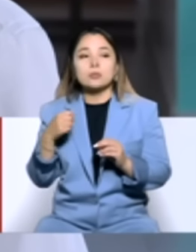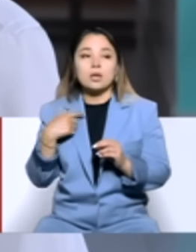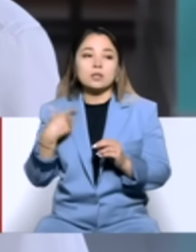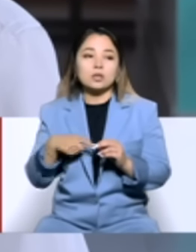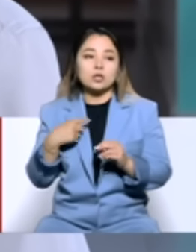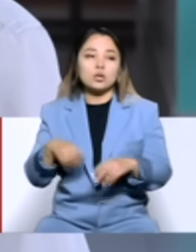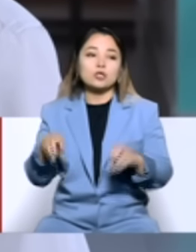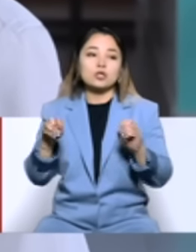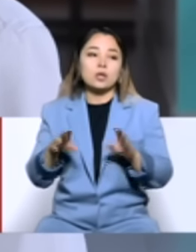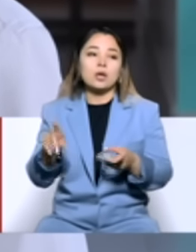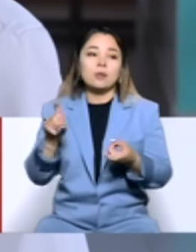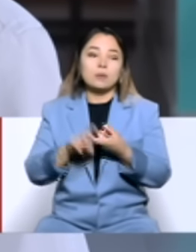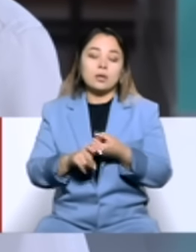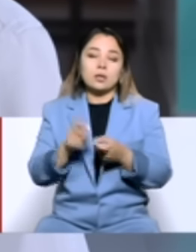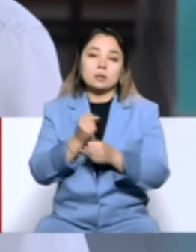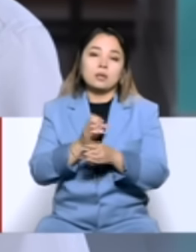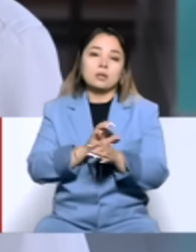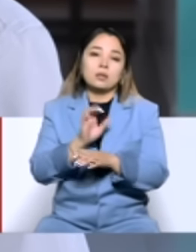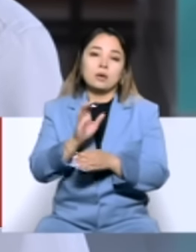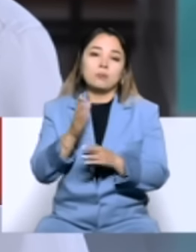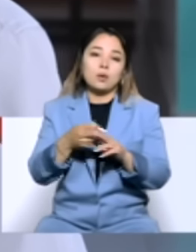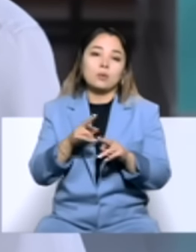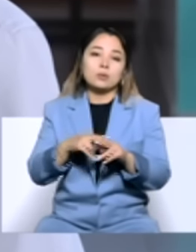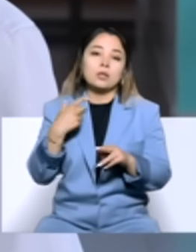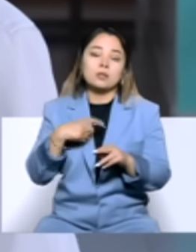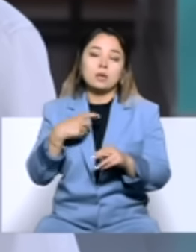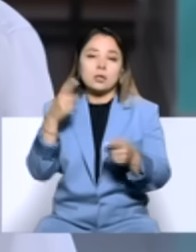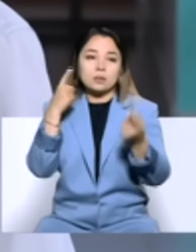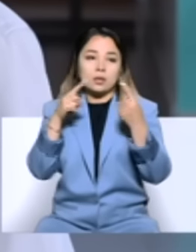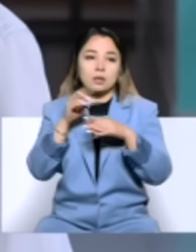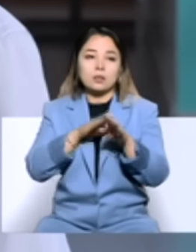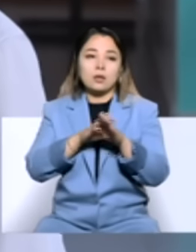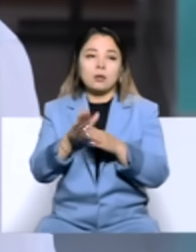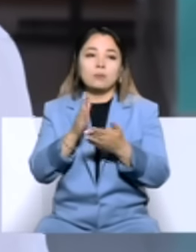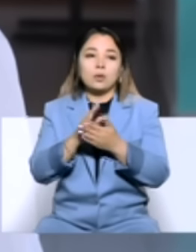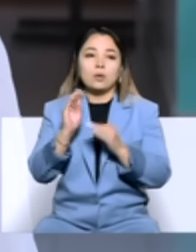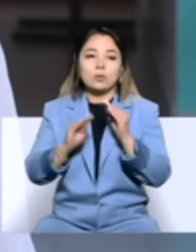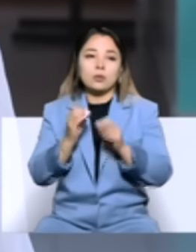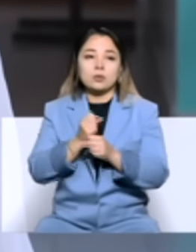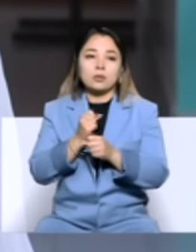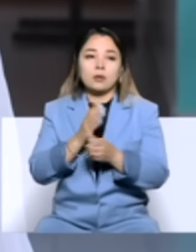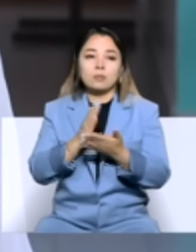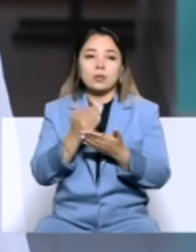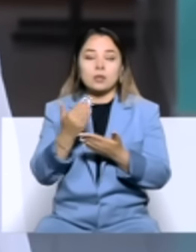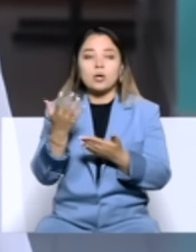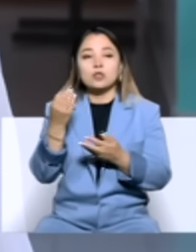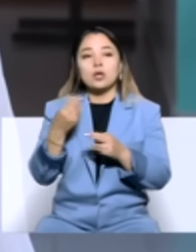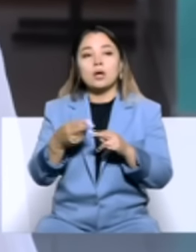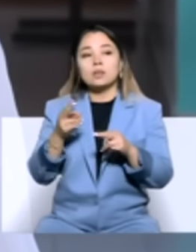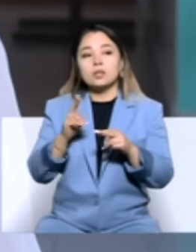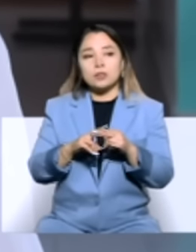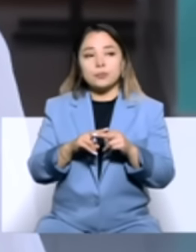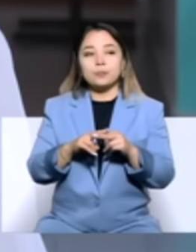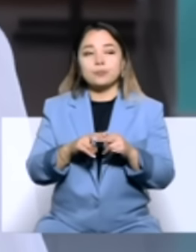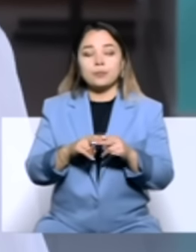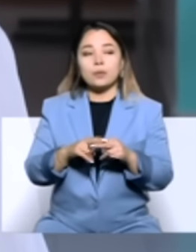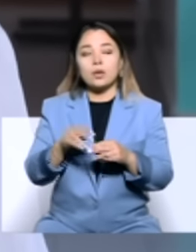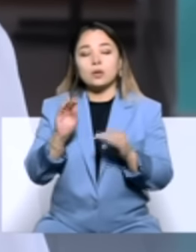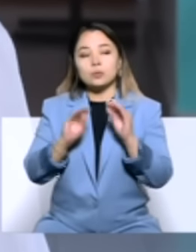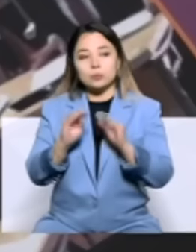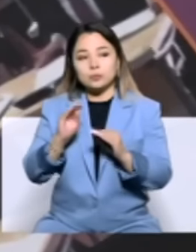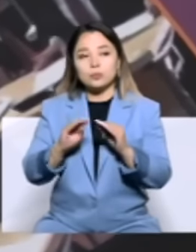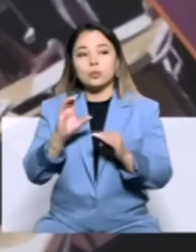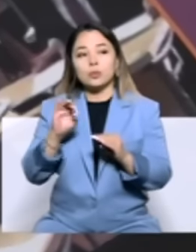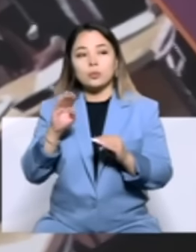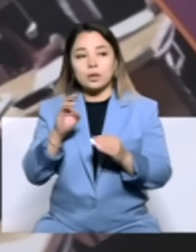өзіңнің шешімін бойынша шығару, өзіңнің идеяңды құру, және де сюжет құру